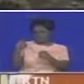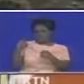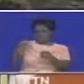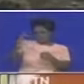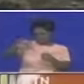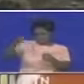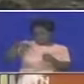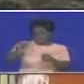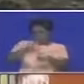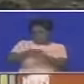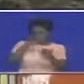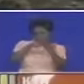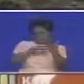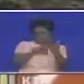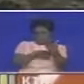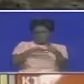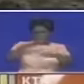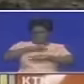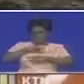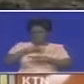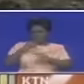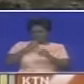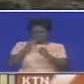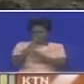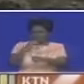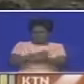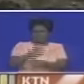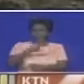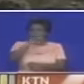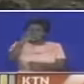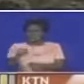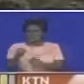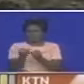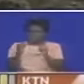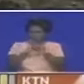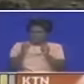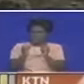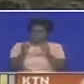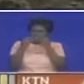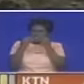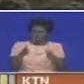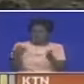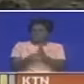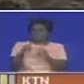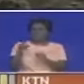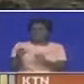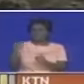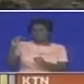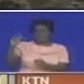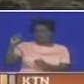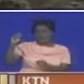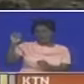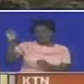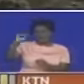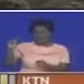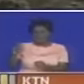kupata alama za kufikisha shule za upili. Je, taasisi za kiufundi itakuwa ni suluhu kwa wanafunzi kama hawa? Agnes Penda, KTN